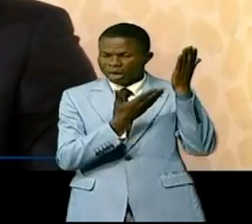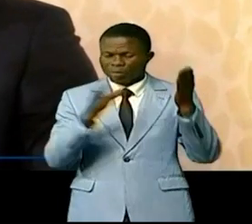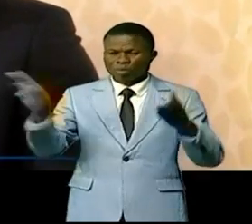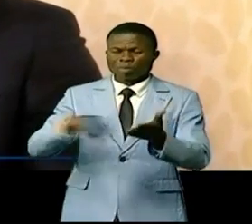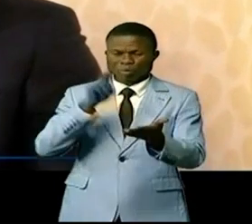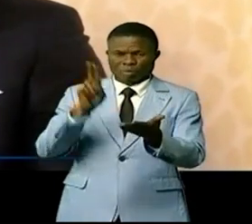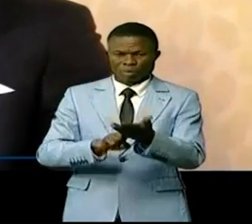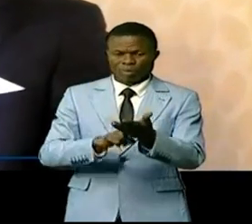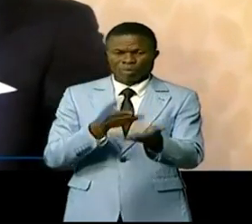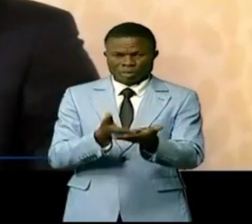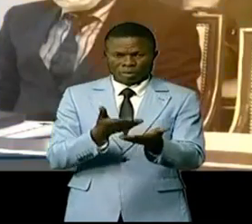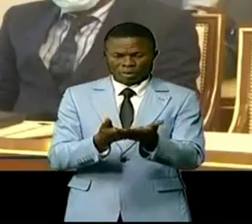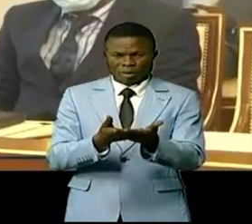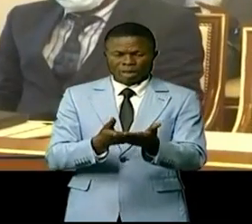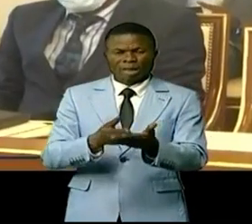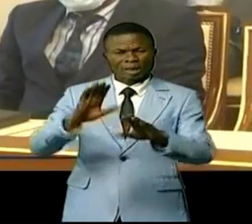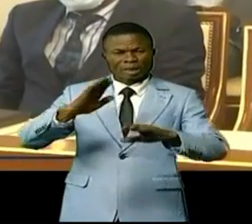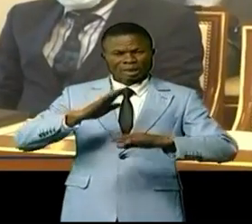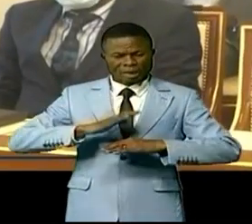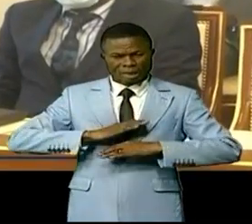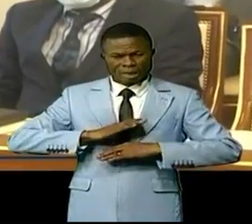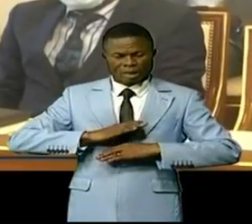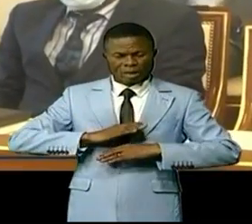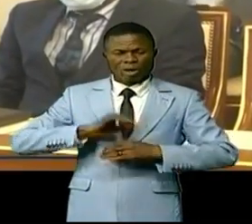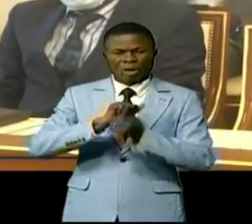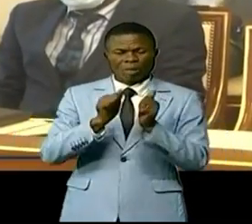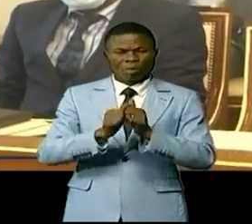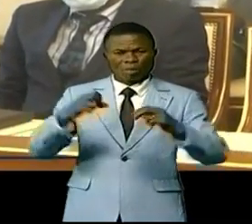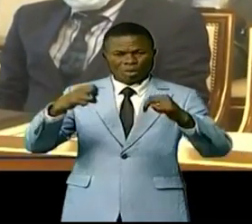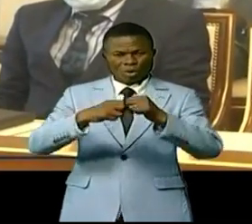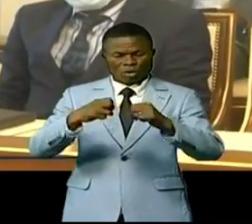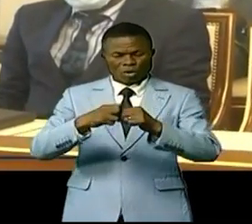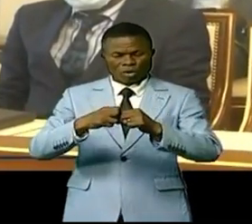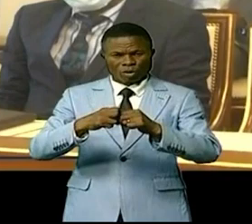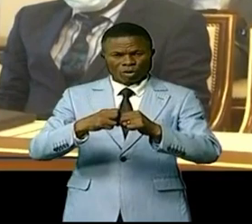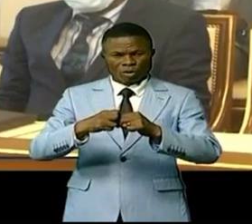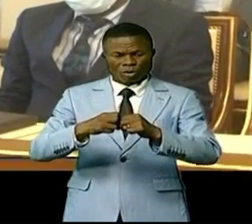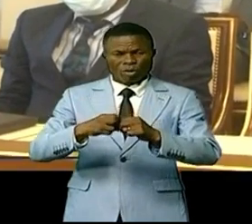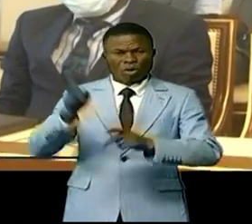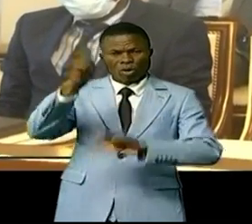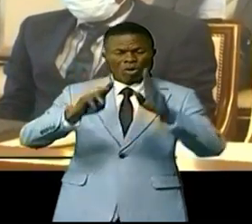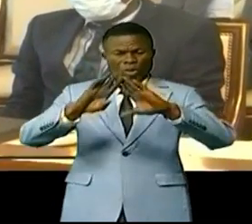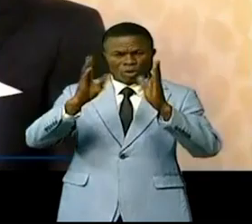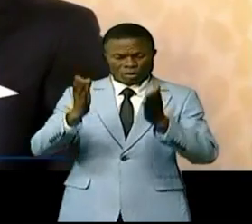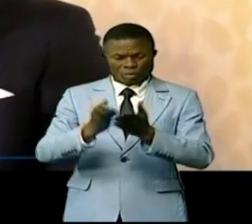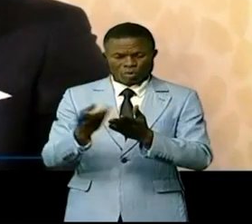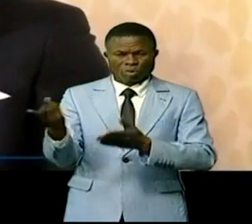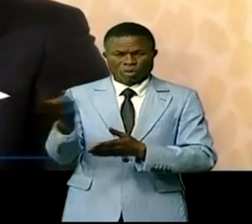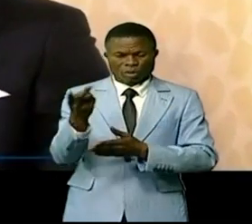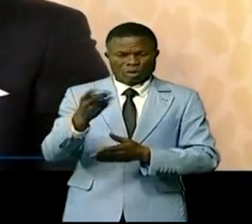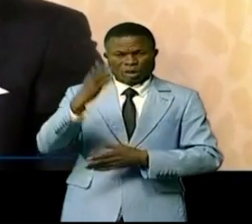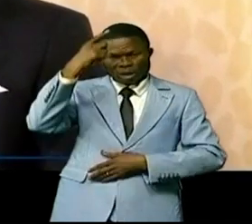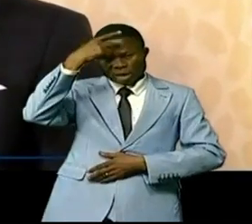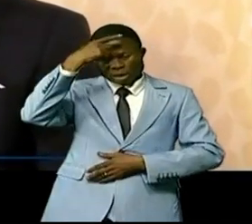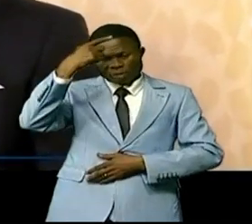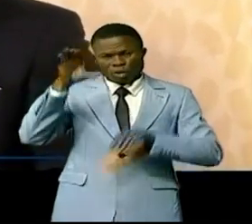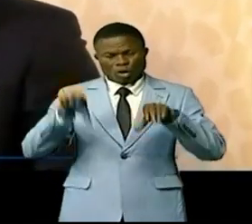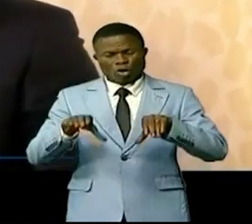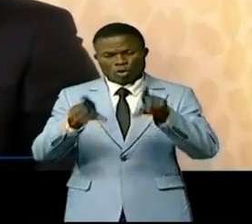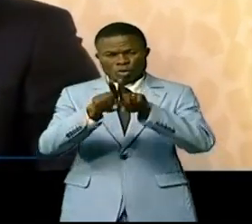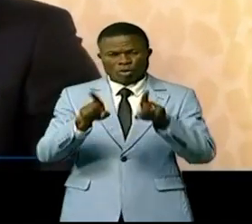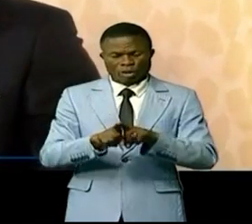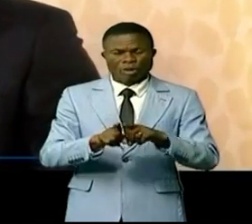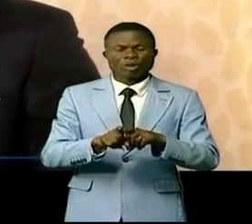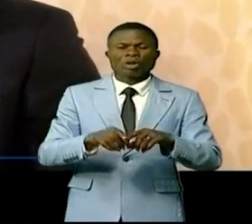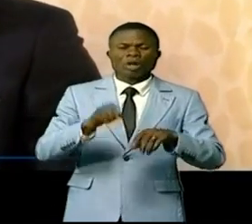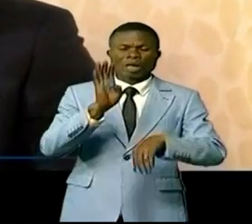d'accord qui répond à la pauvreté énergétique dont font face les populations de ces deux pays. Il a indiqué par ailleurs que ces